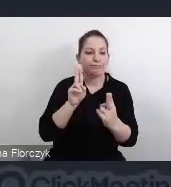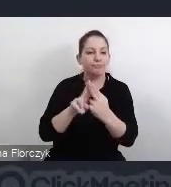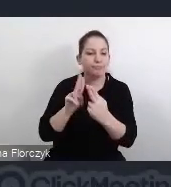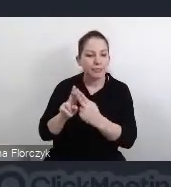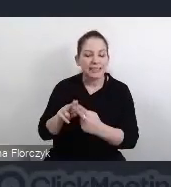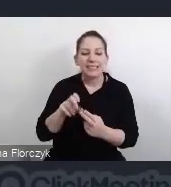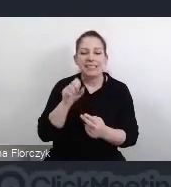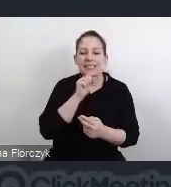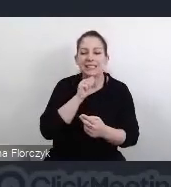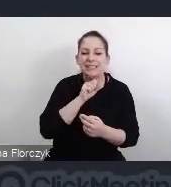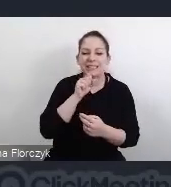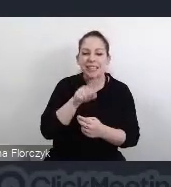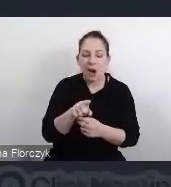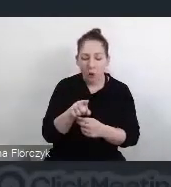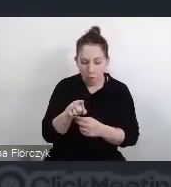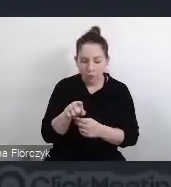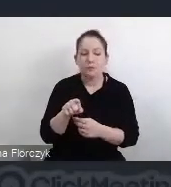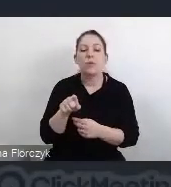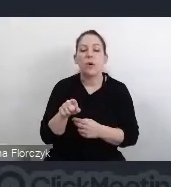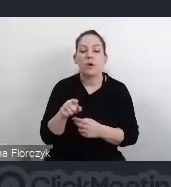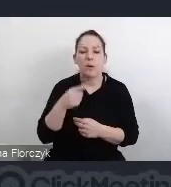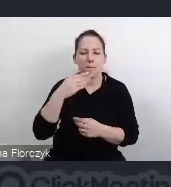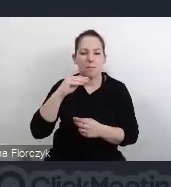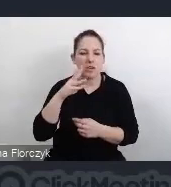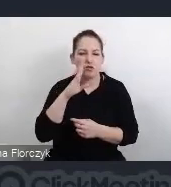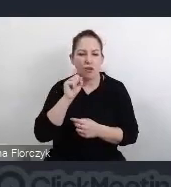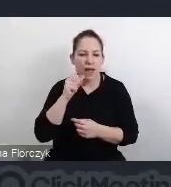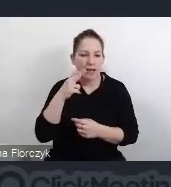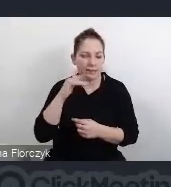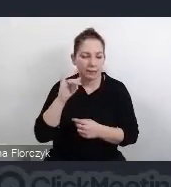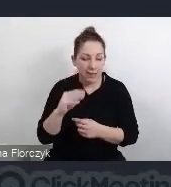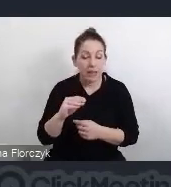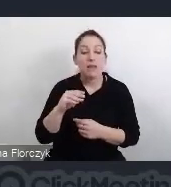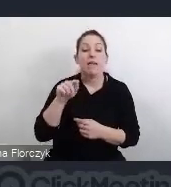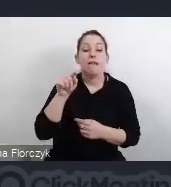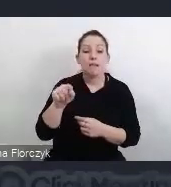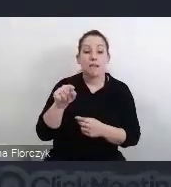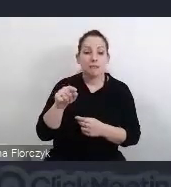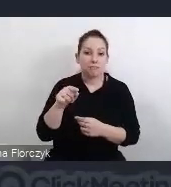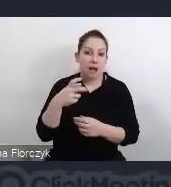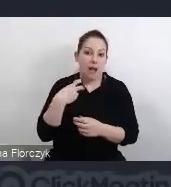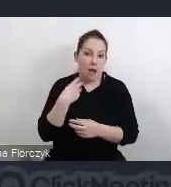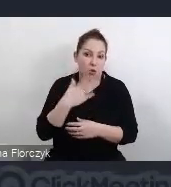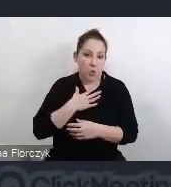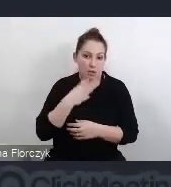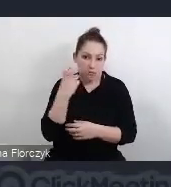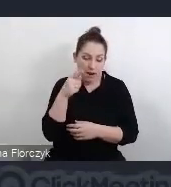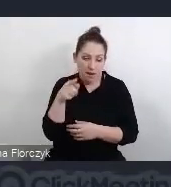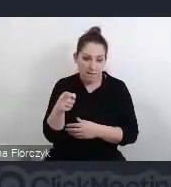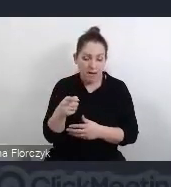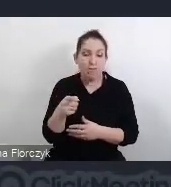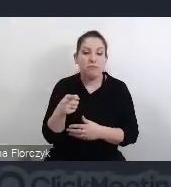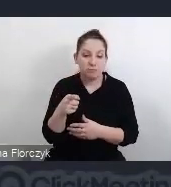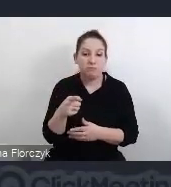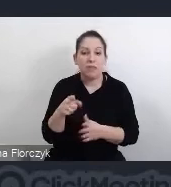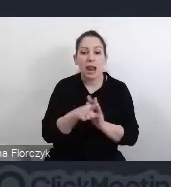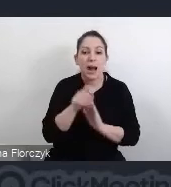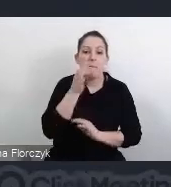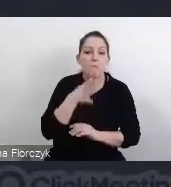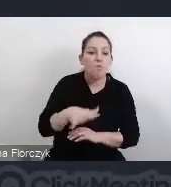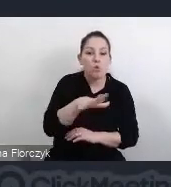starostwem niżańskim i również te atrakcyjne formy, dla nas atrakcyjne i wydaje się, że i dla młodzieży